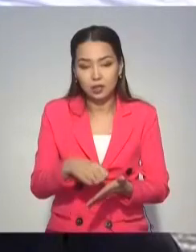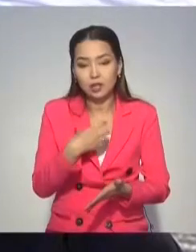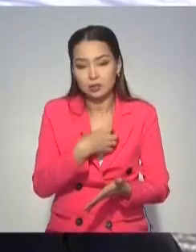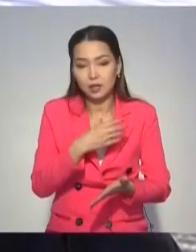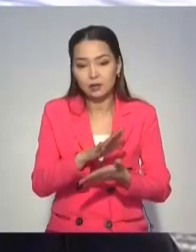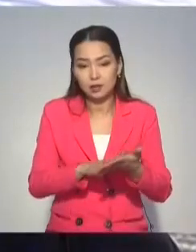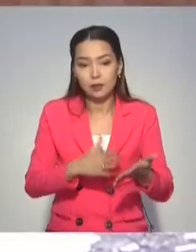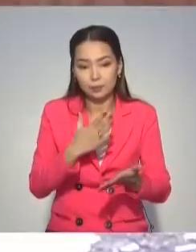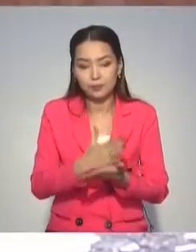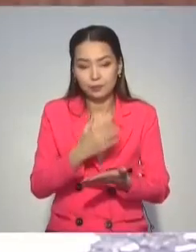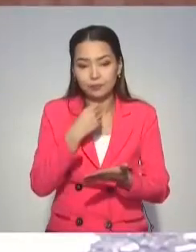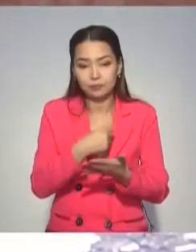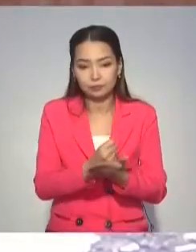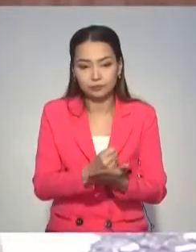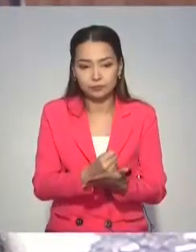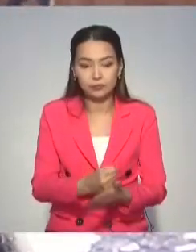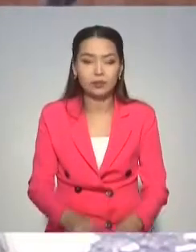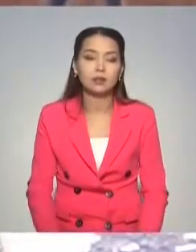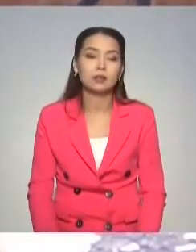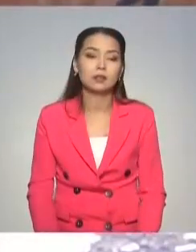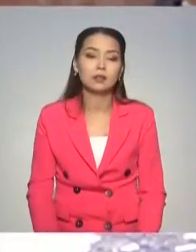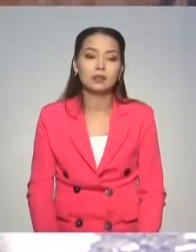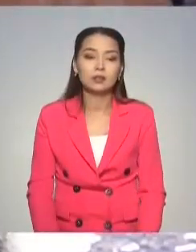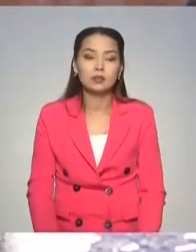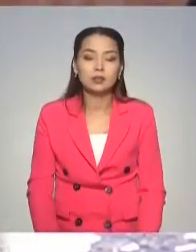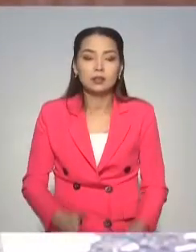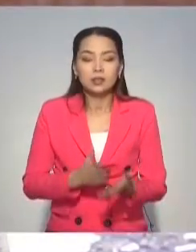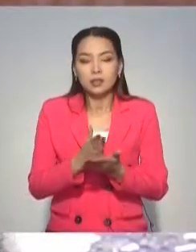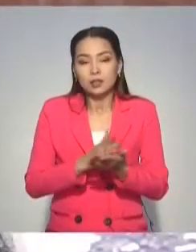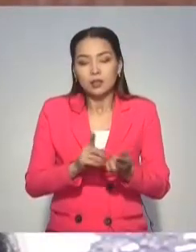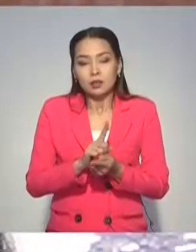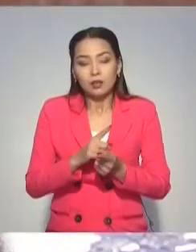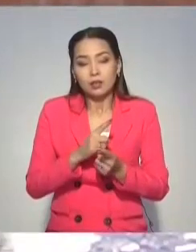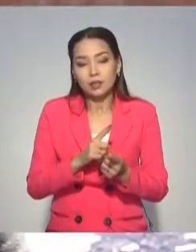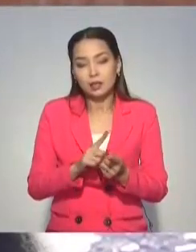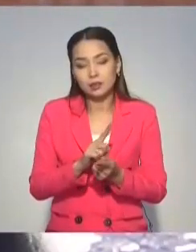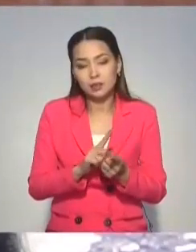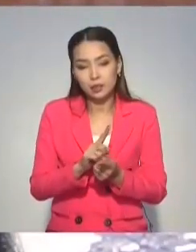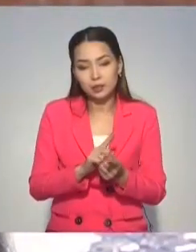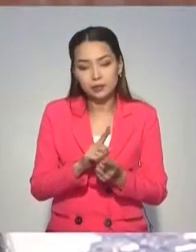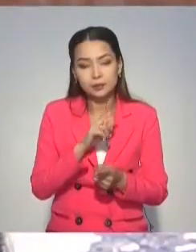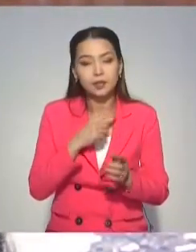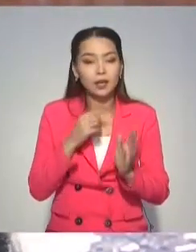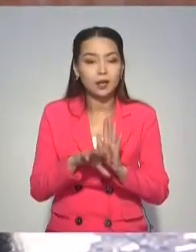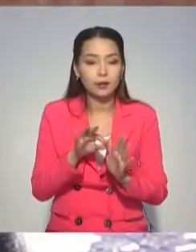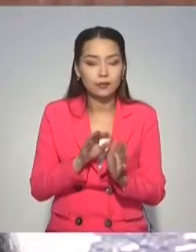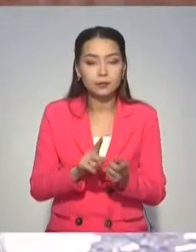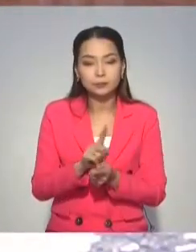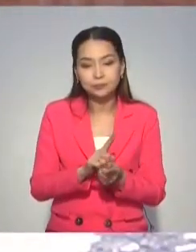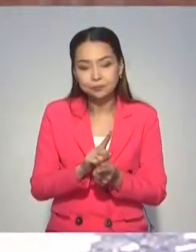болғанын деп білем. Конституциялық түбегейлі референдум өткізу арқылы реформаларды жүзеге асыру